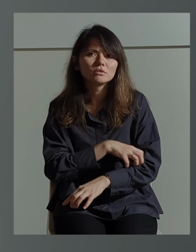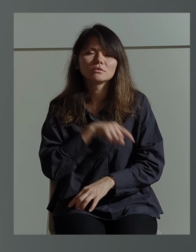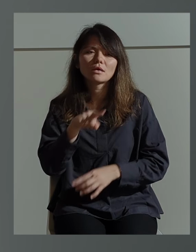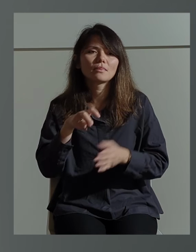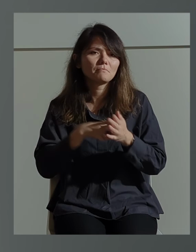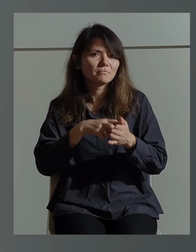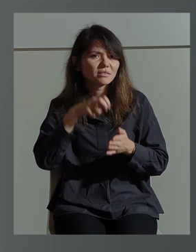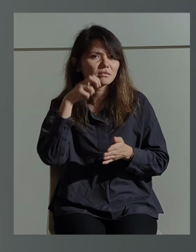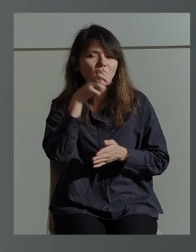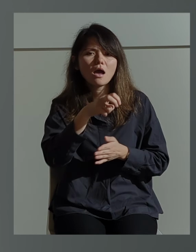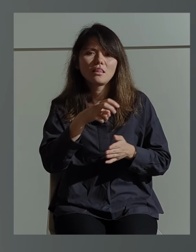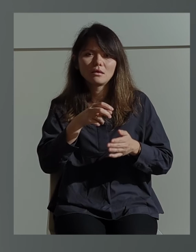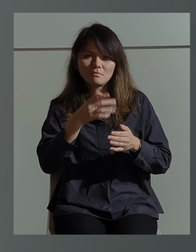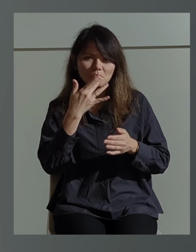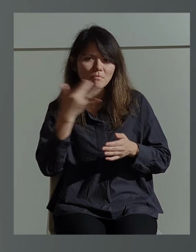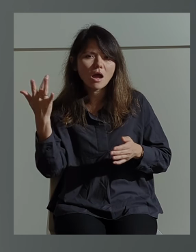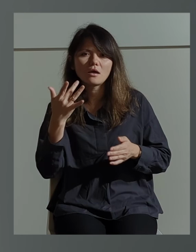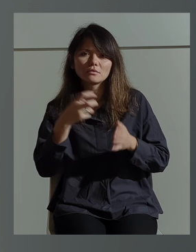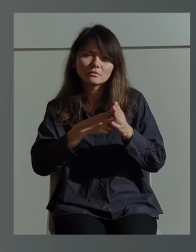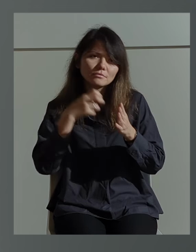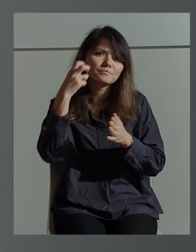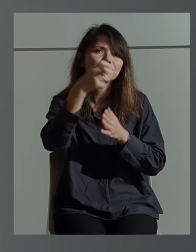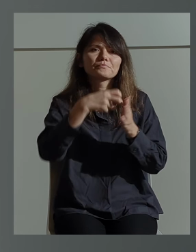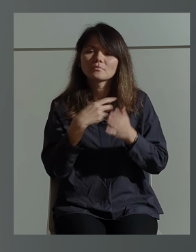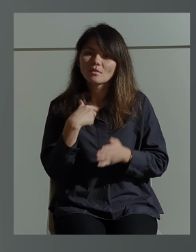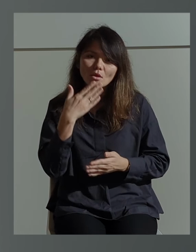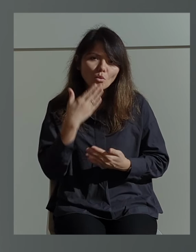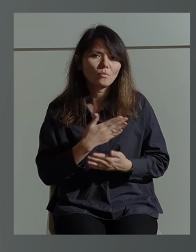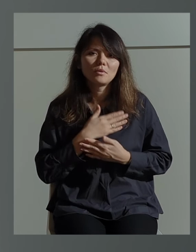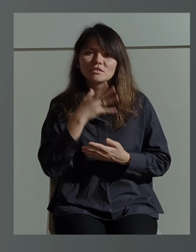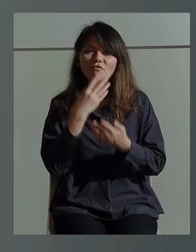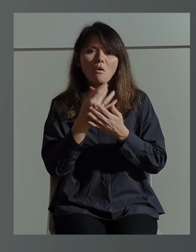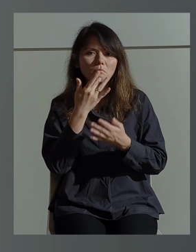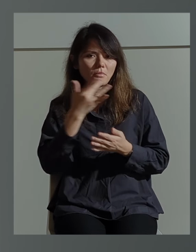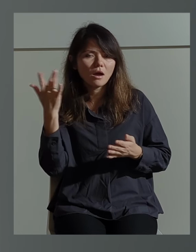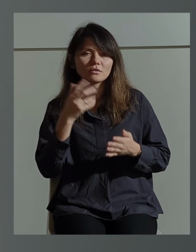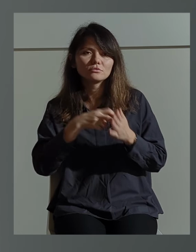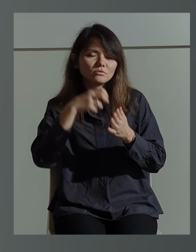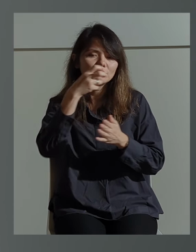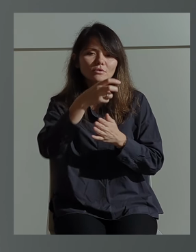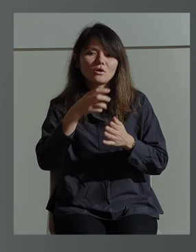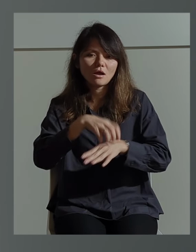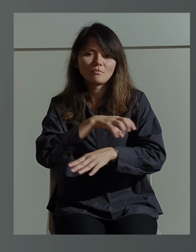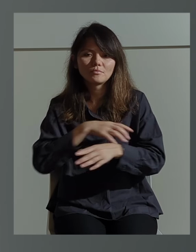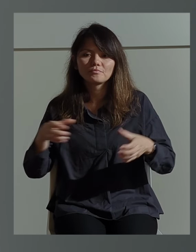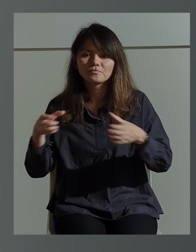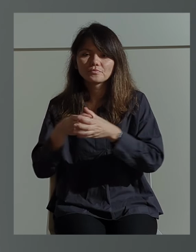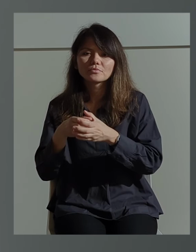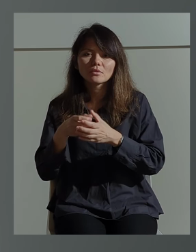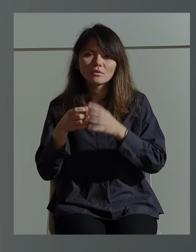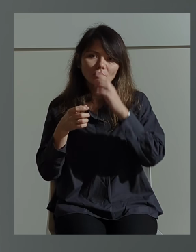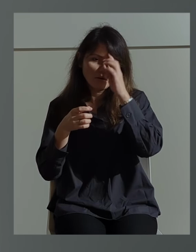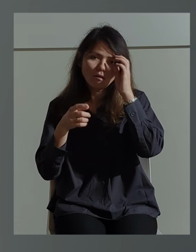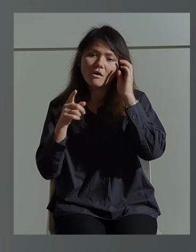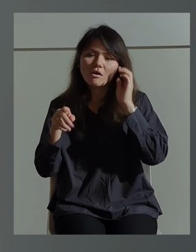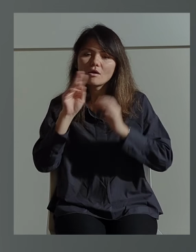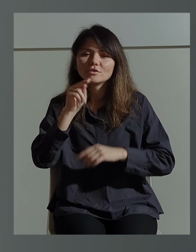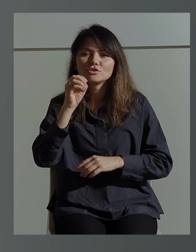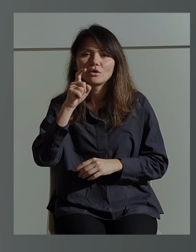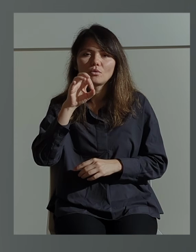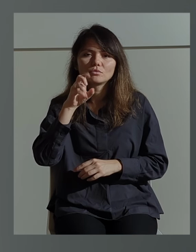письма партии писали Письма о любви к партии вот естественно кундера пишет Это о